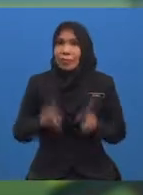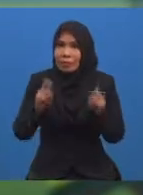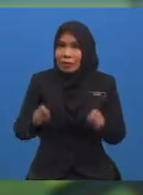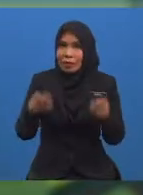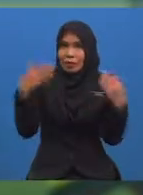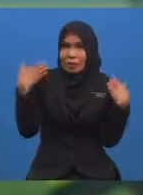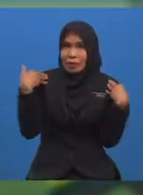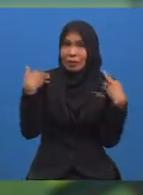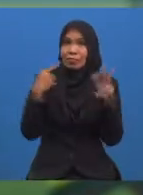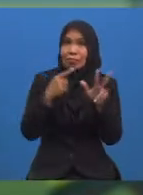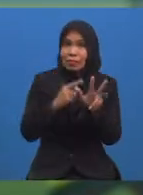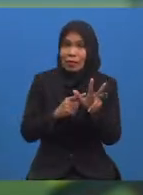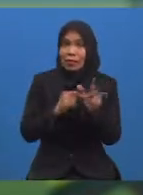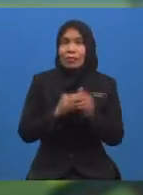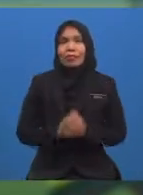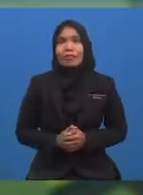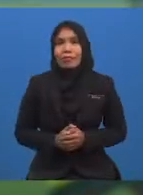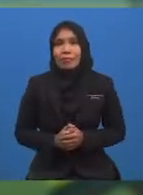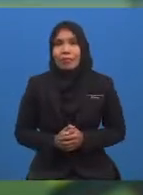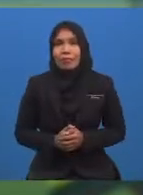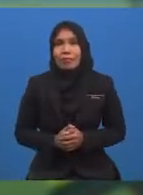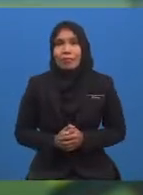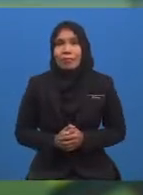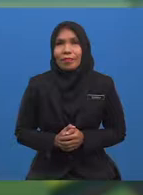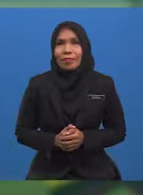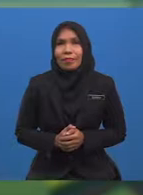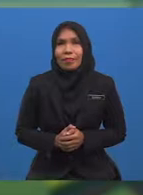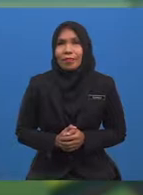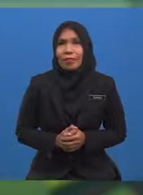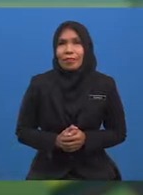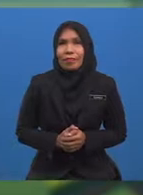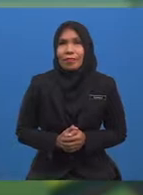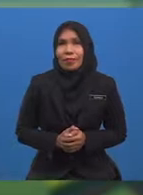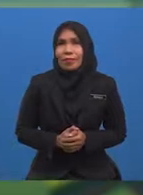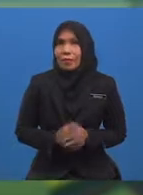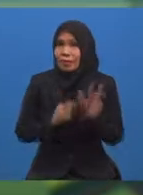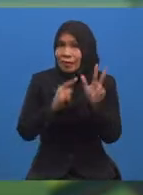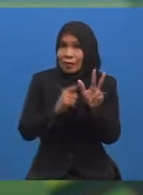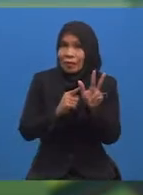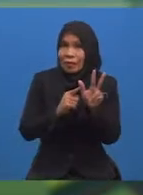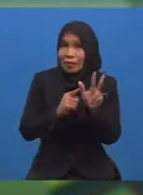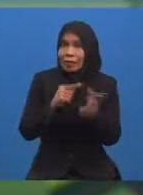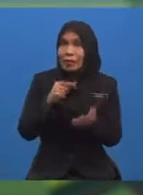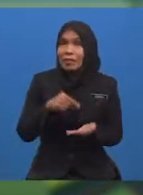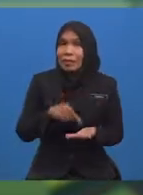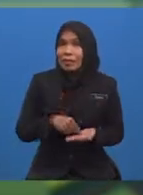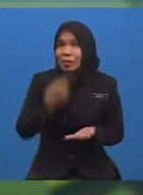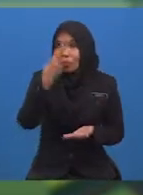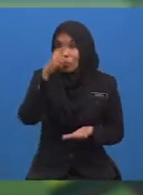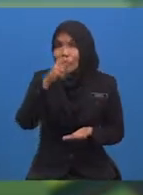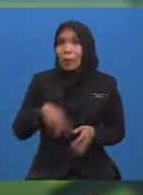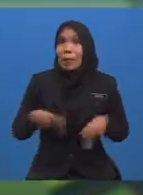keperluan asas ini hanya digunakan untuk proses percambahan